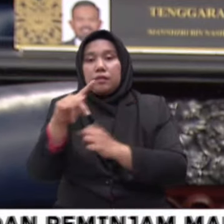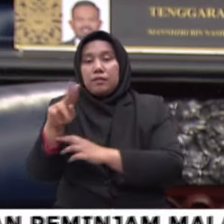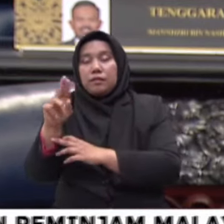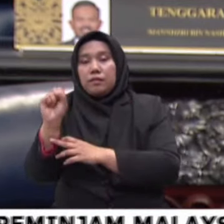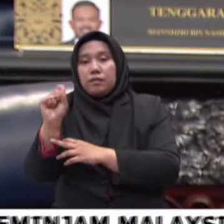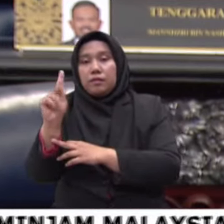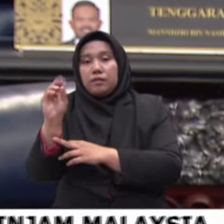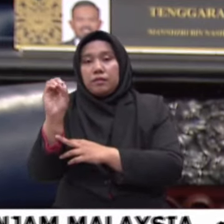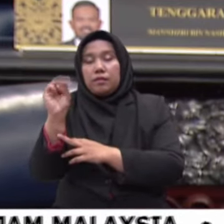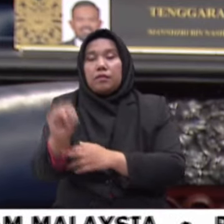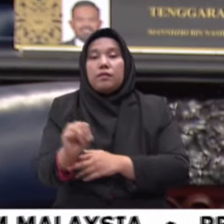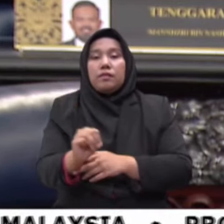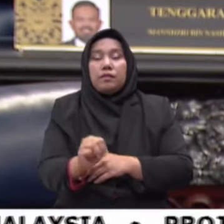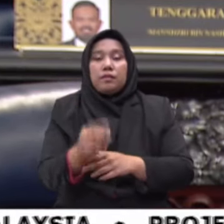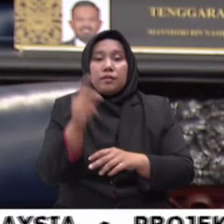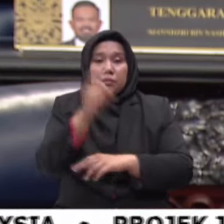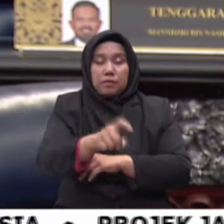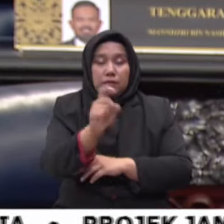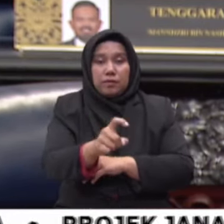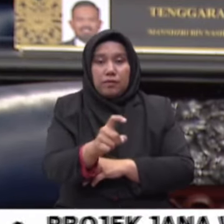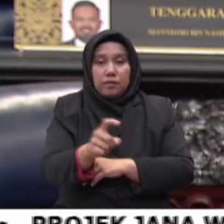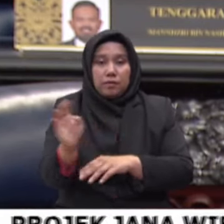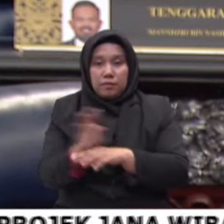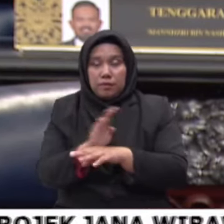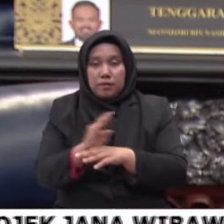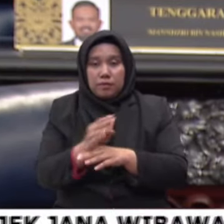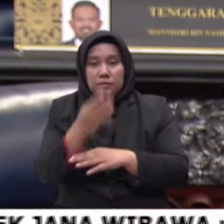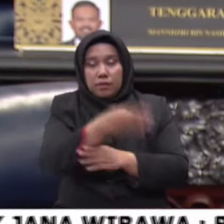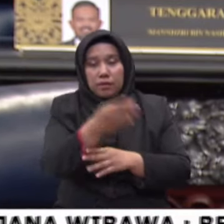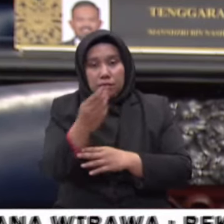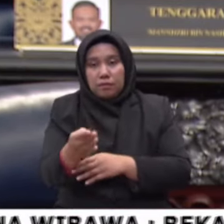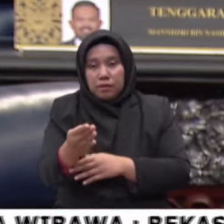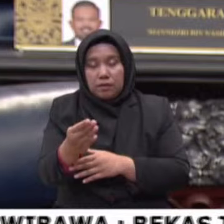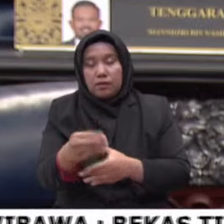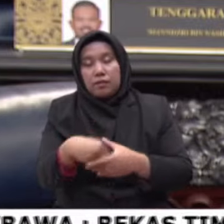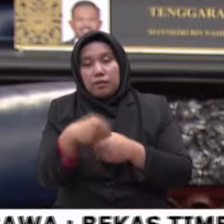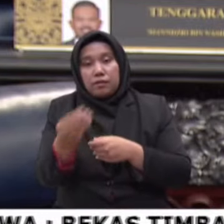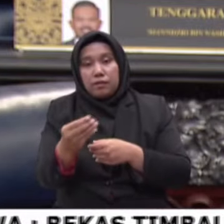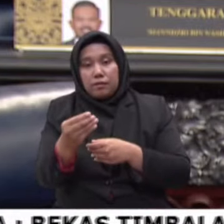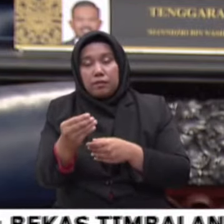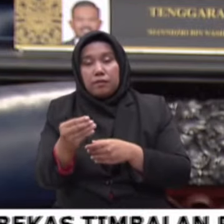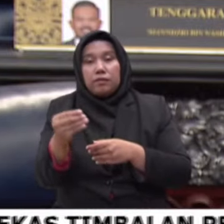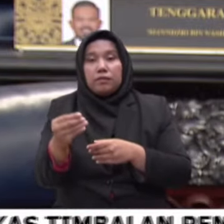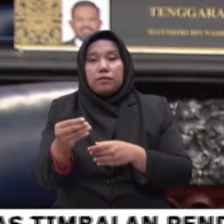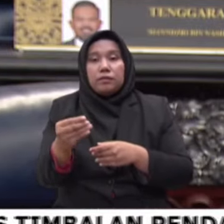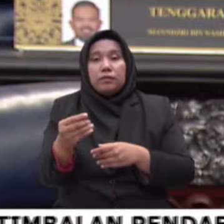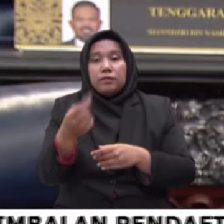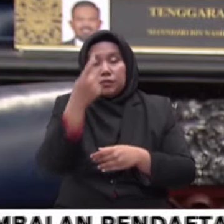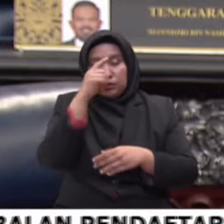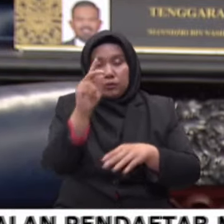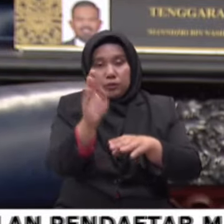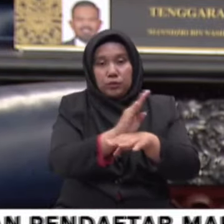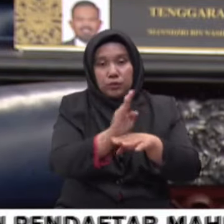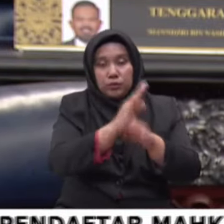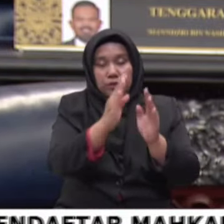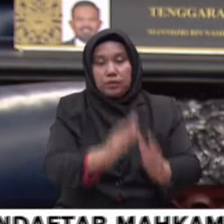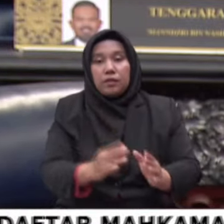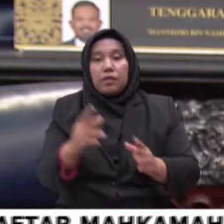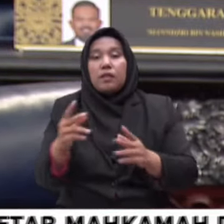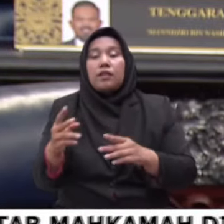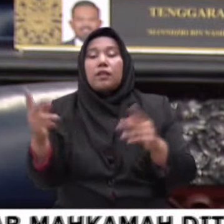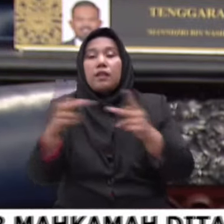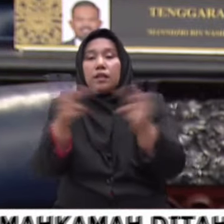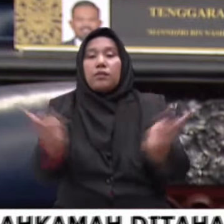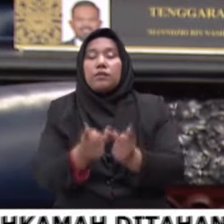menyediakan keperluan-keperluan perniagaan termasuk barang modal untuk penggiat-penggiat PKS di kawasan-kawasan terjejas